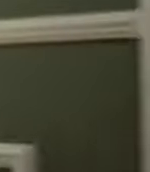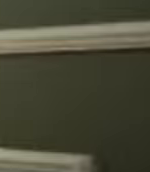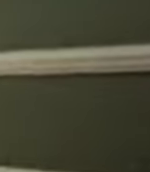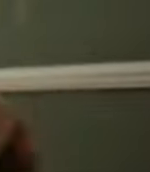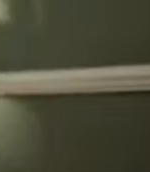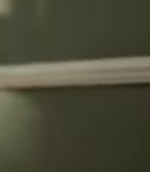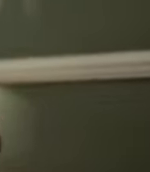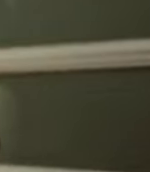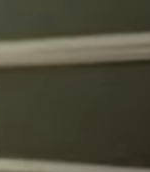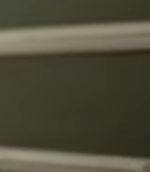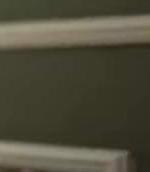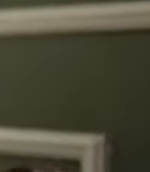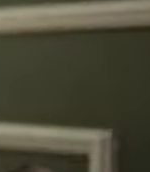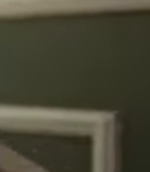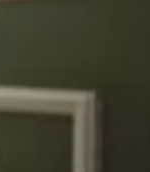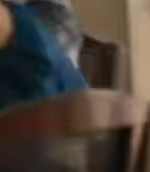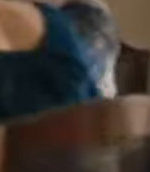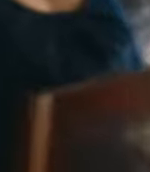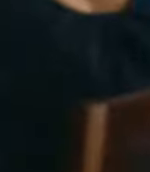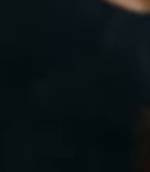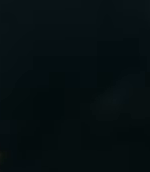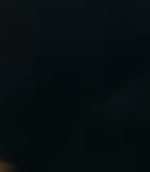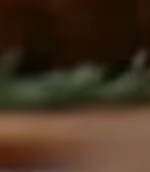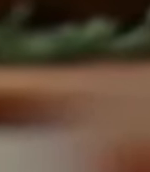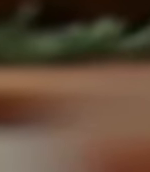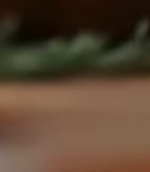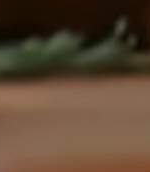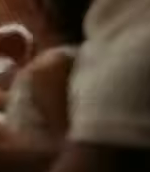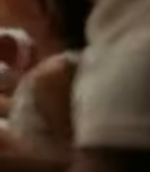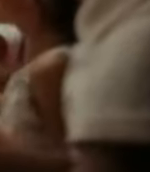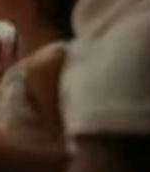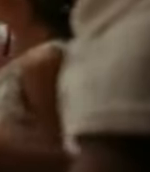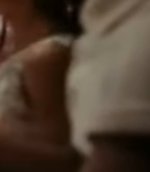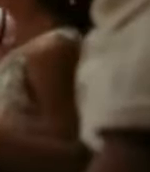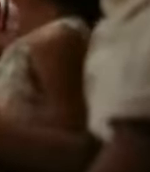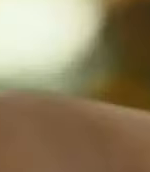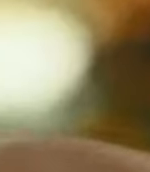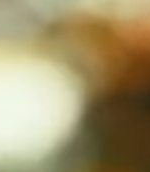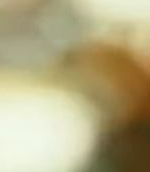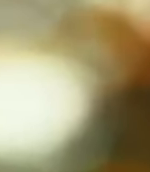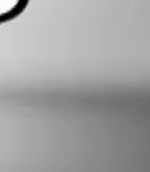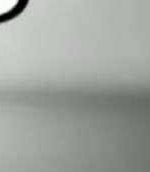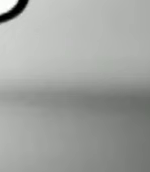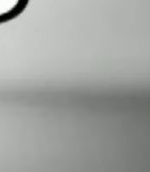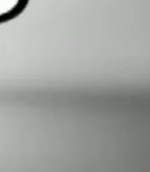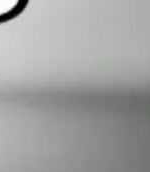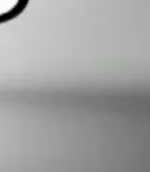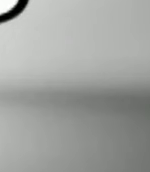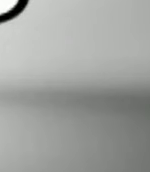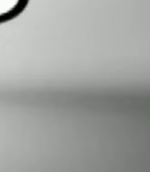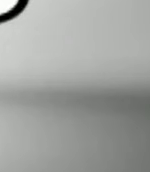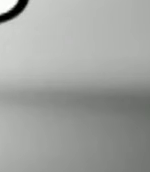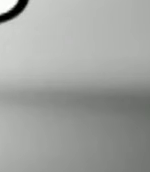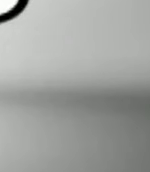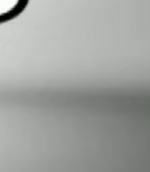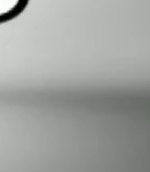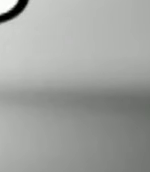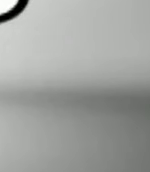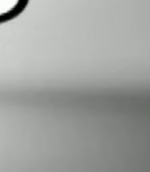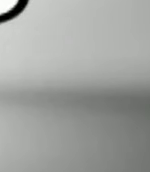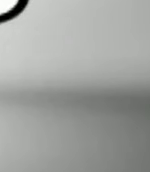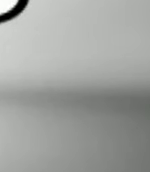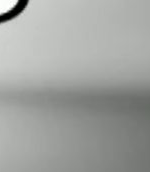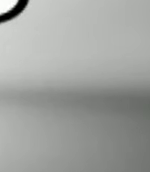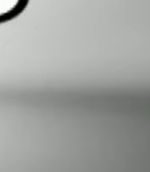After a hard year, we've got the Christmas you deserve with incredible savings. Like Sunlight dishwashing liquid